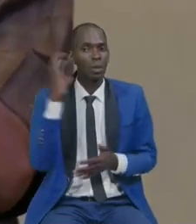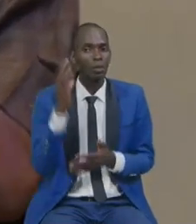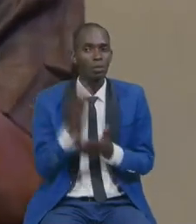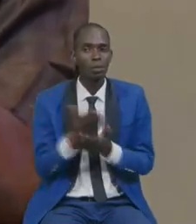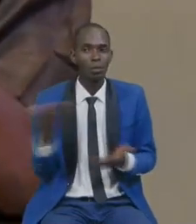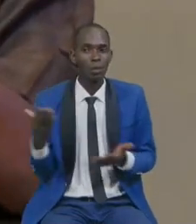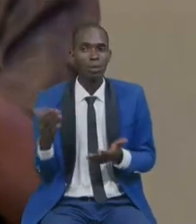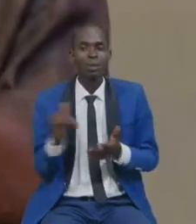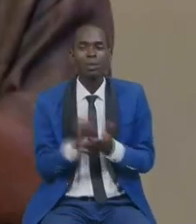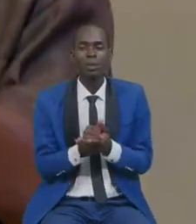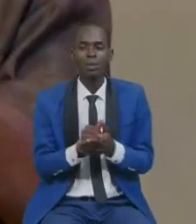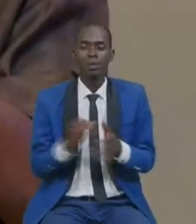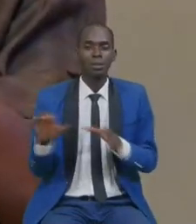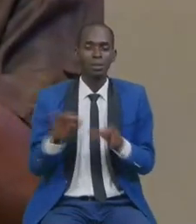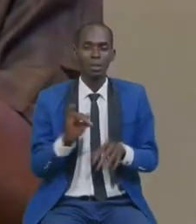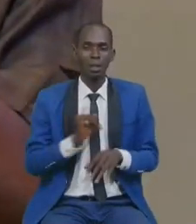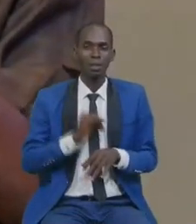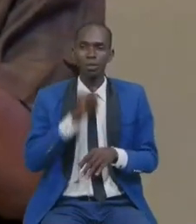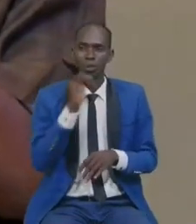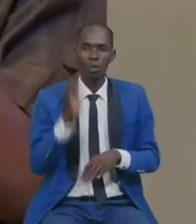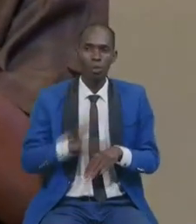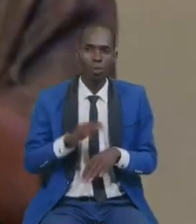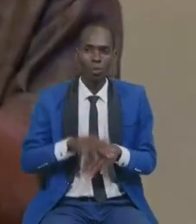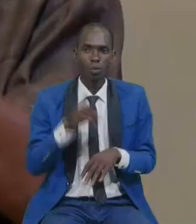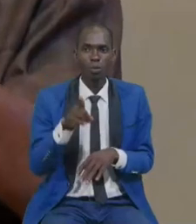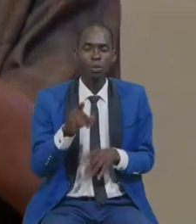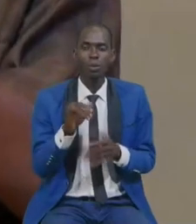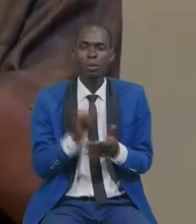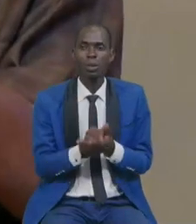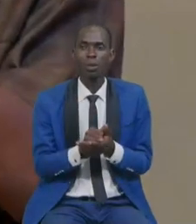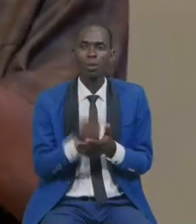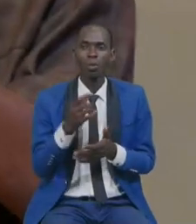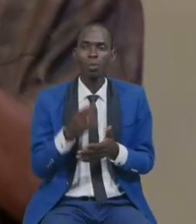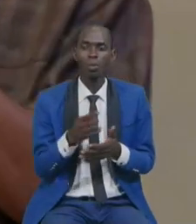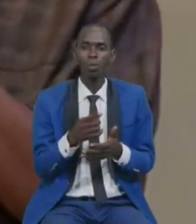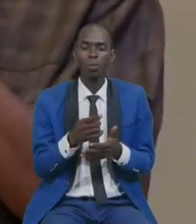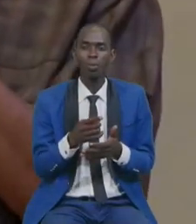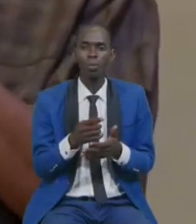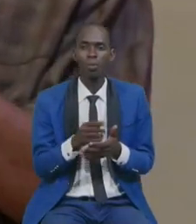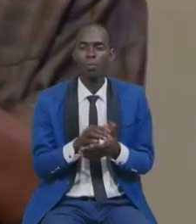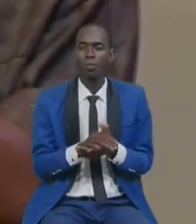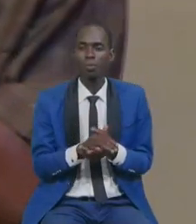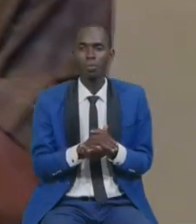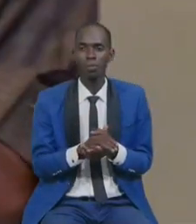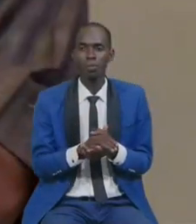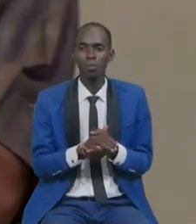Est-ce qu'il ne t'a pas dit, quand tu fais pour moi, je vais faire pour toi? J'étais